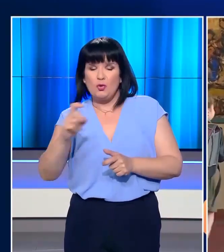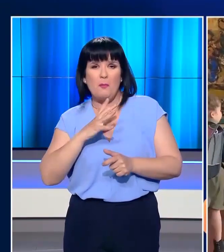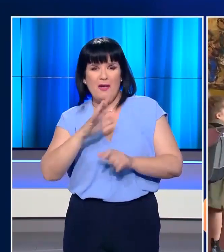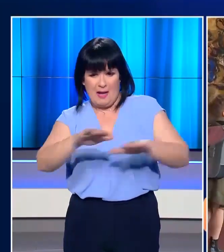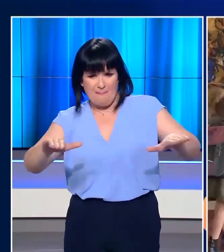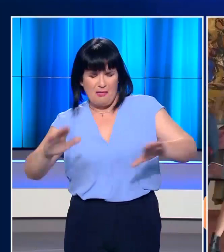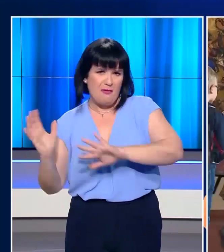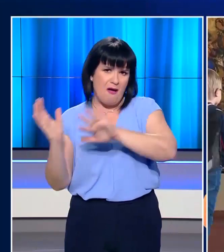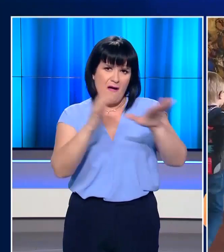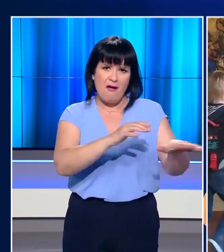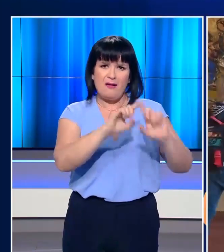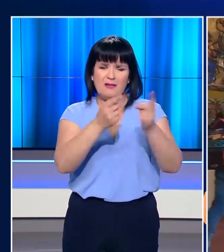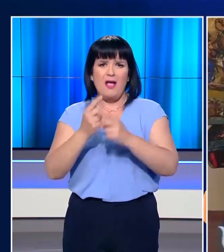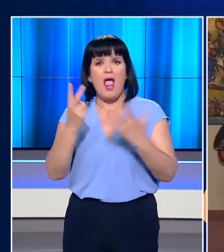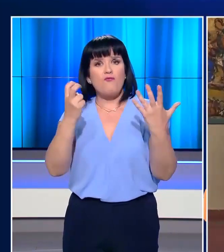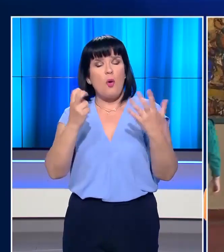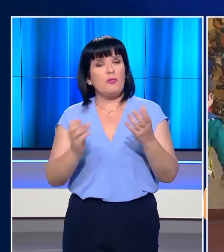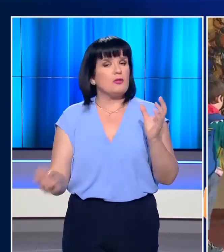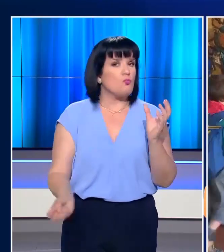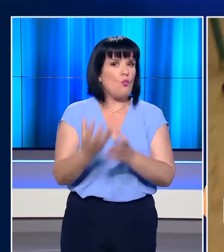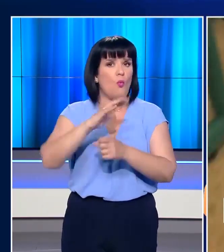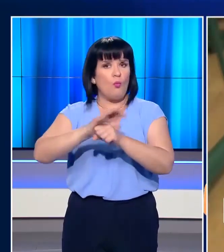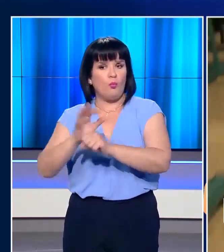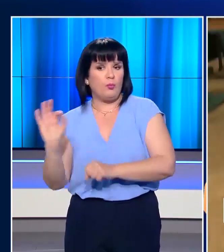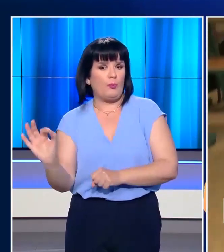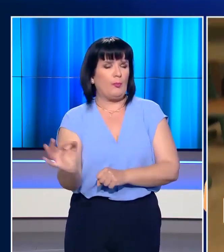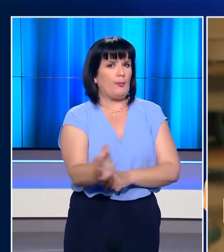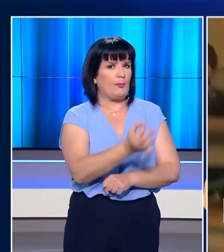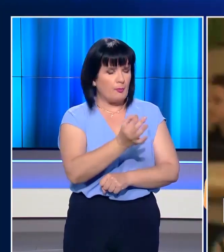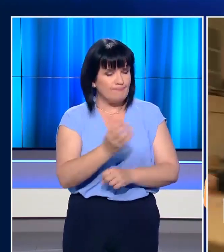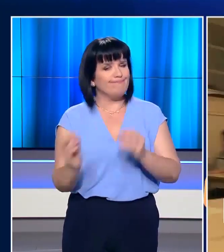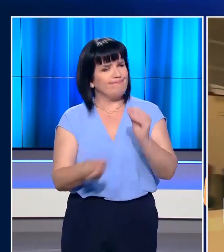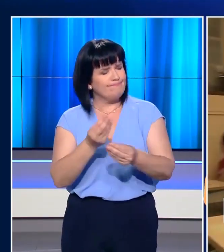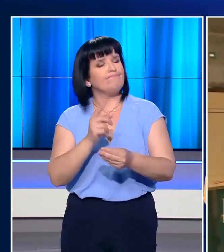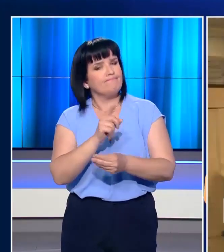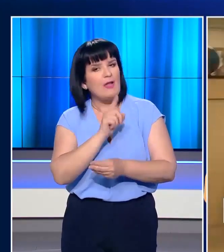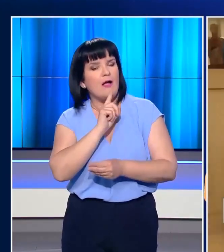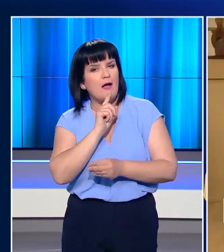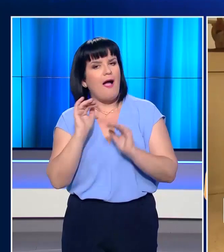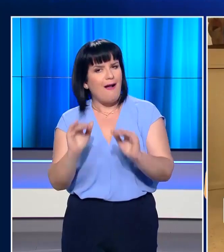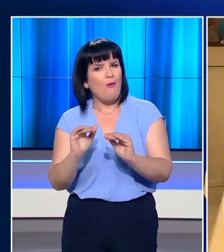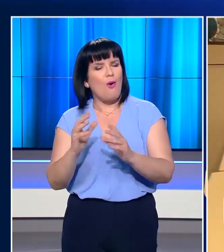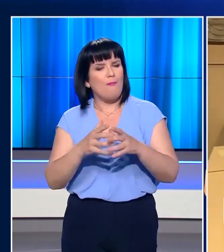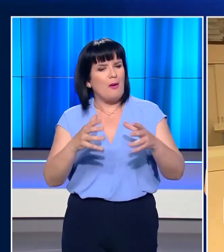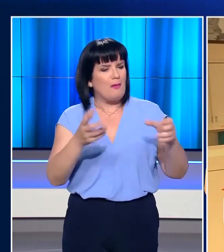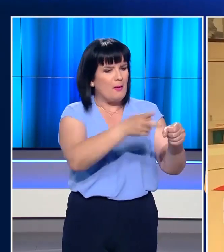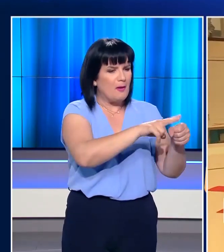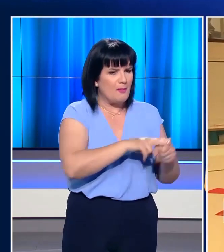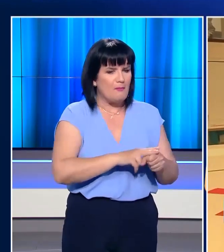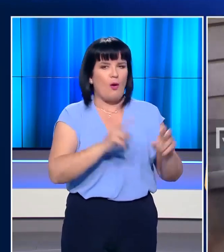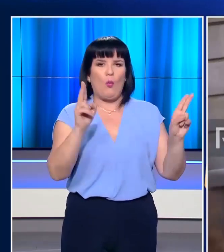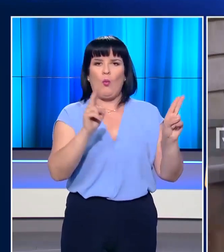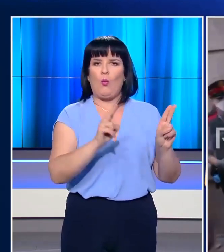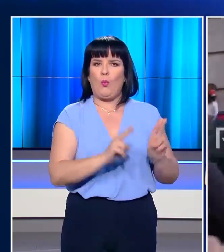επιστρέφουν στις τάξεις, καταγράφηκαν 70 νέα κρούσματα κορονοϊού. Μία επίφοβη εξέλιξη, την ώρα που η χώρα αναθεωρεί τον αριθμό των θανάτων της προς τα